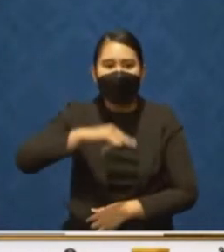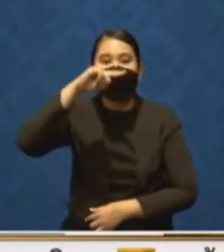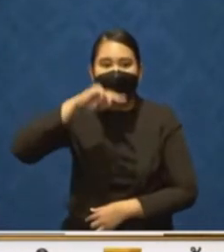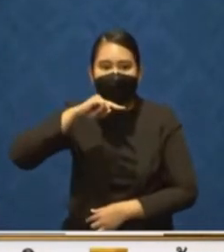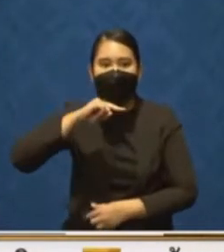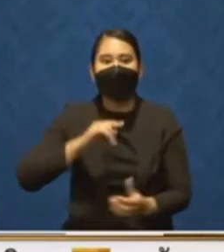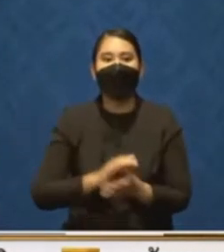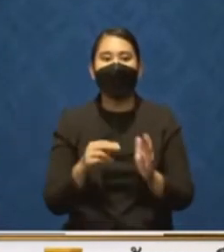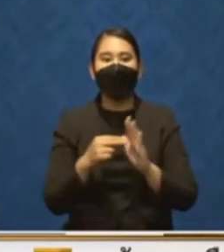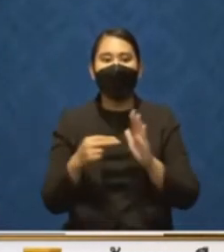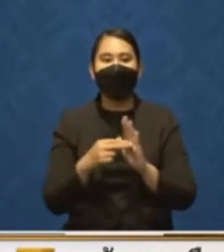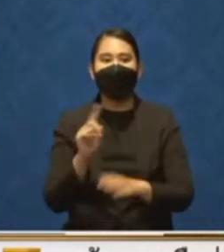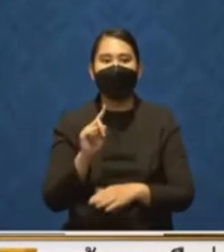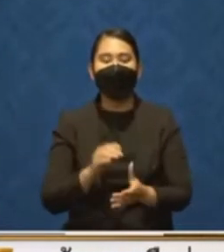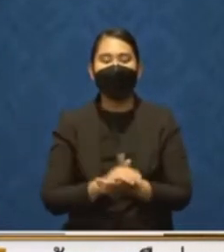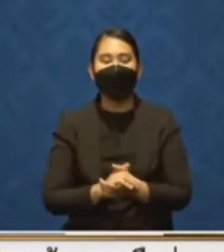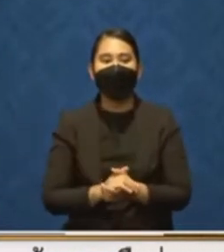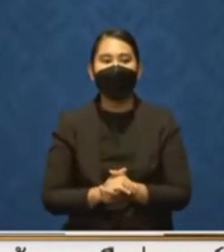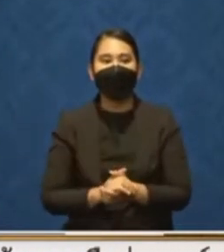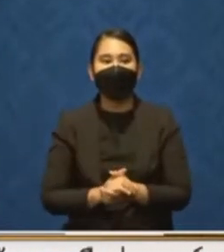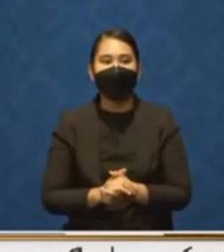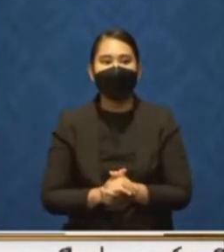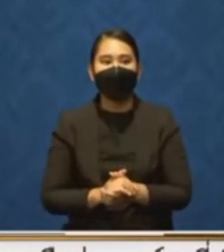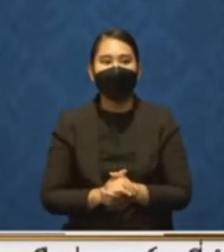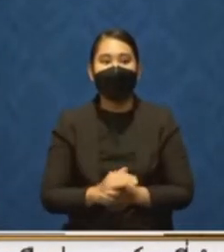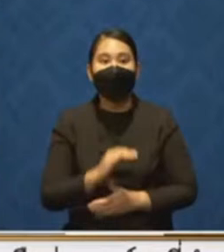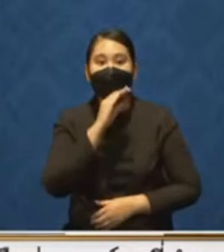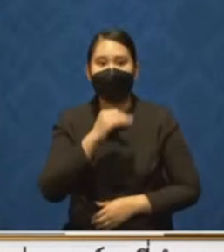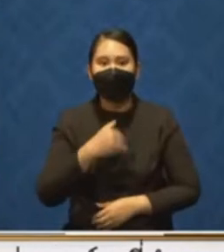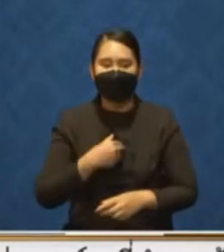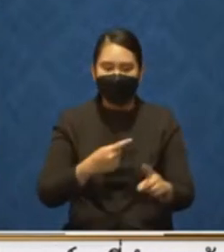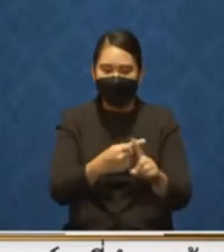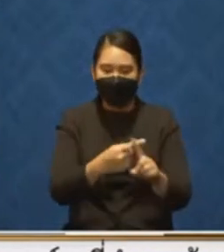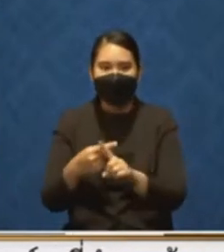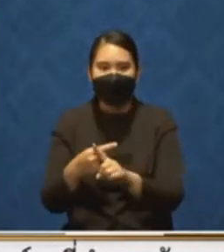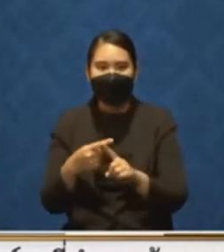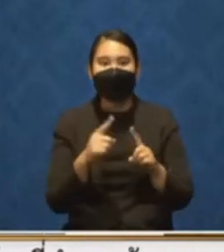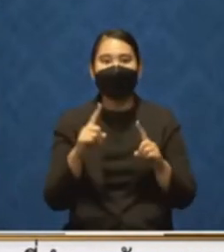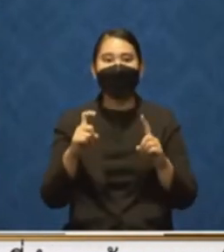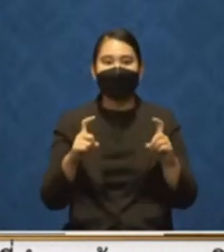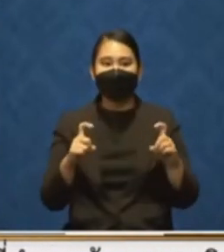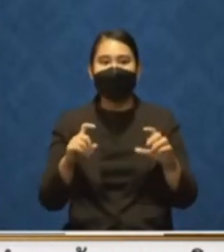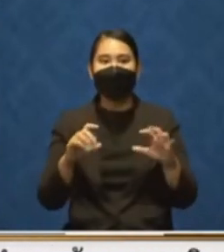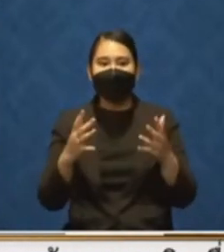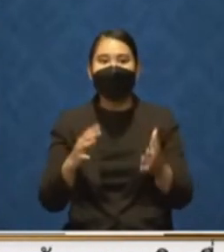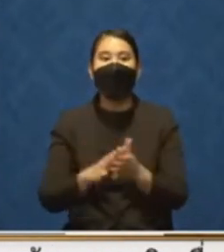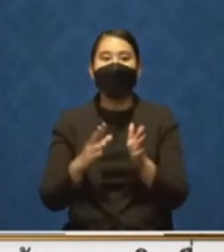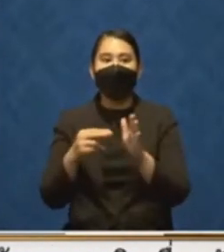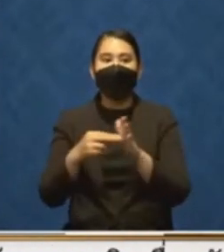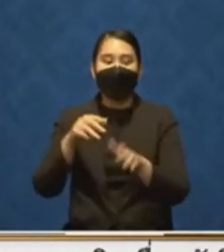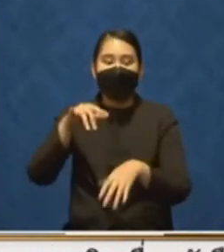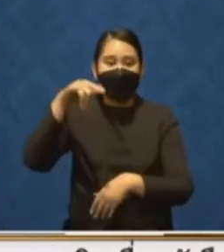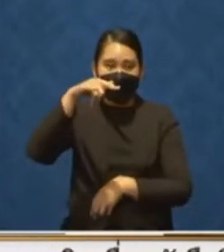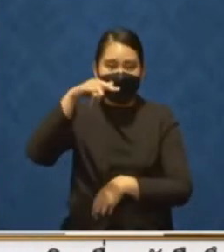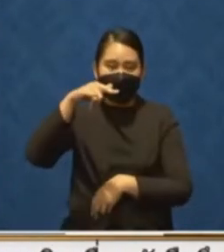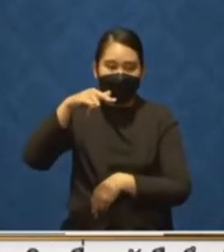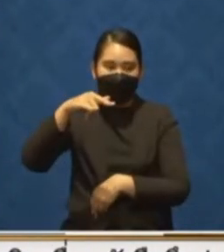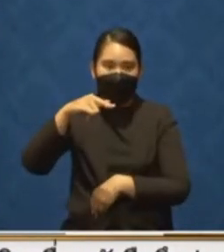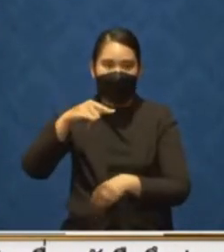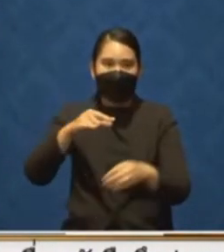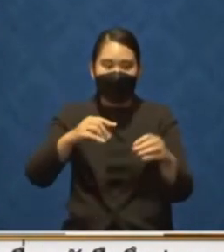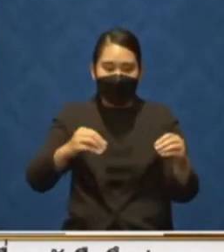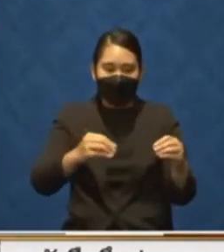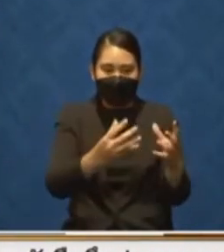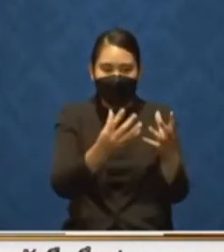ไม่ใช่ใช้ก็ธุระเบิดค่าเราไม่ไม่ได้รับการมา 7ถุงสีอะไรเลยเนี่ยเราก็จะถึงฟันยิงเกินเข้าไปเขาก็หยุดนั่นคือการ